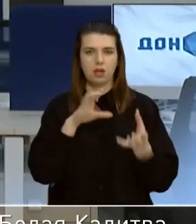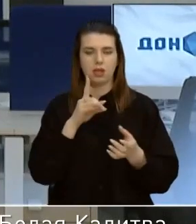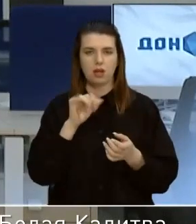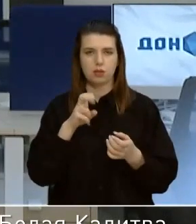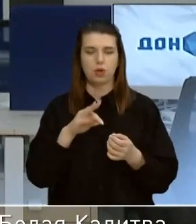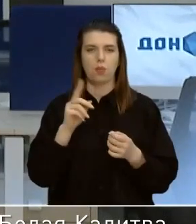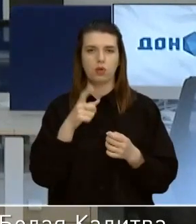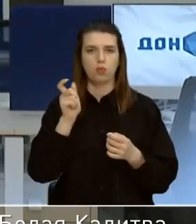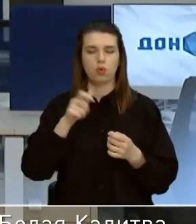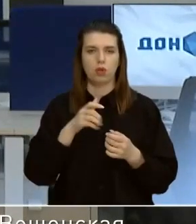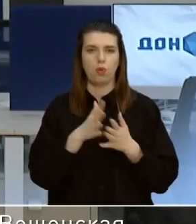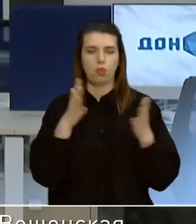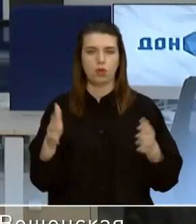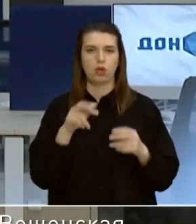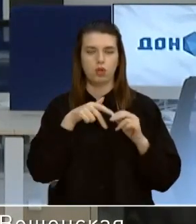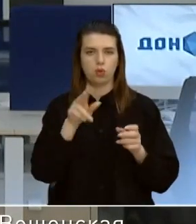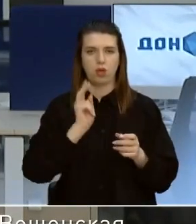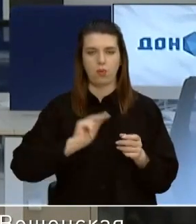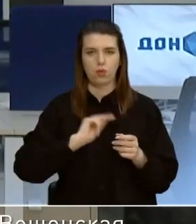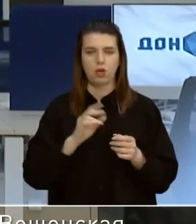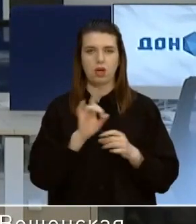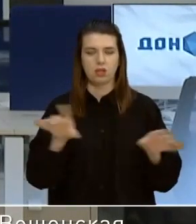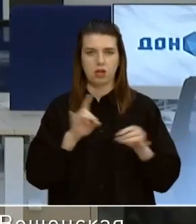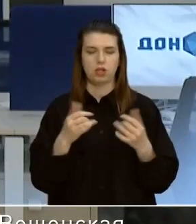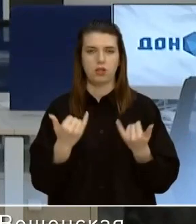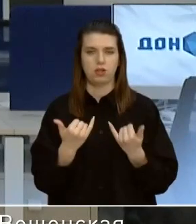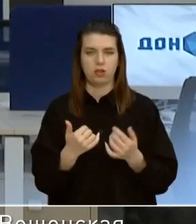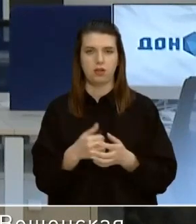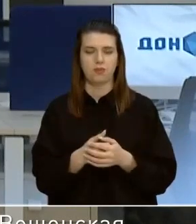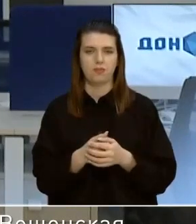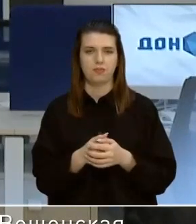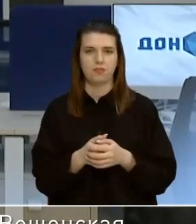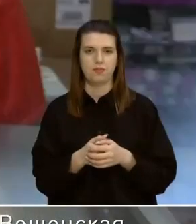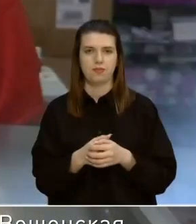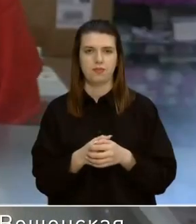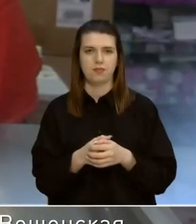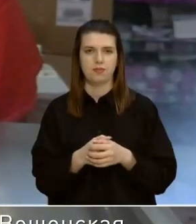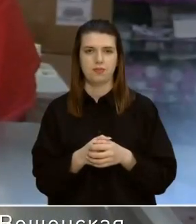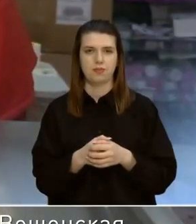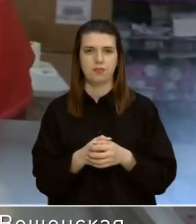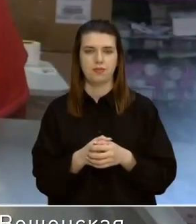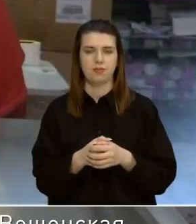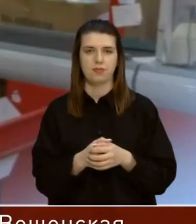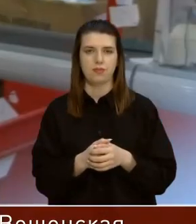транспорта. Почему люди отдают предпочтение этим профессиям, расскажет Алина Высоцкая.